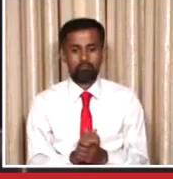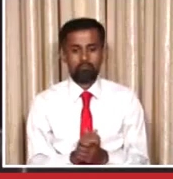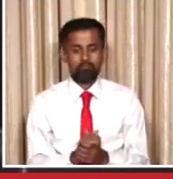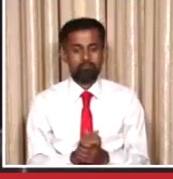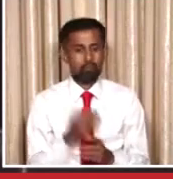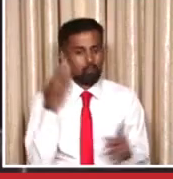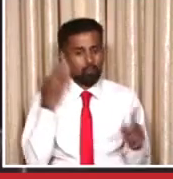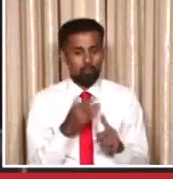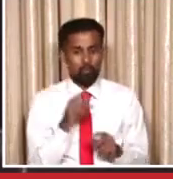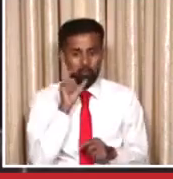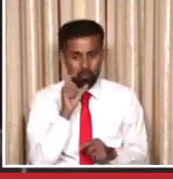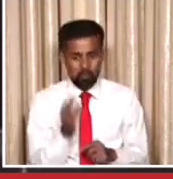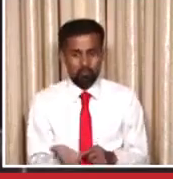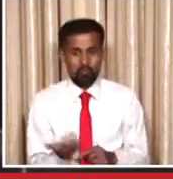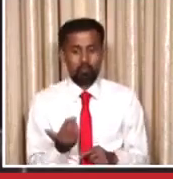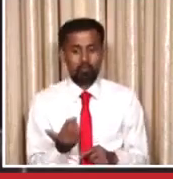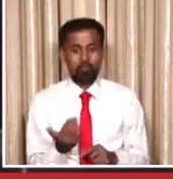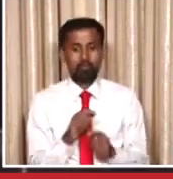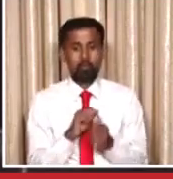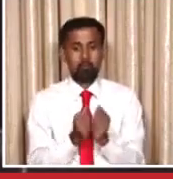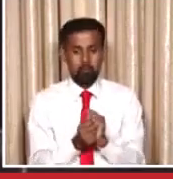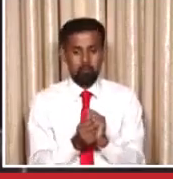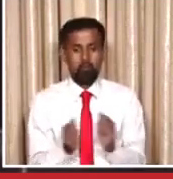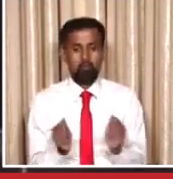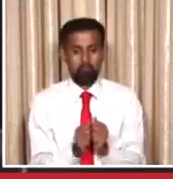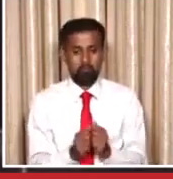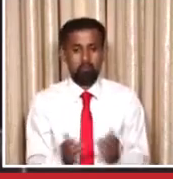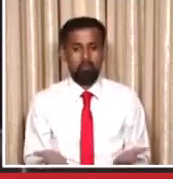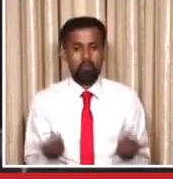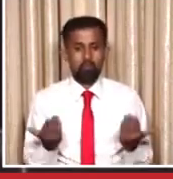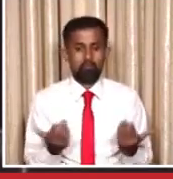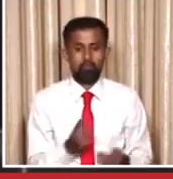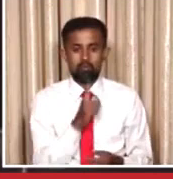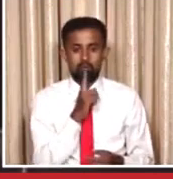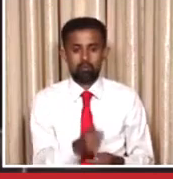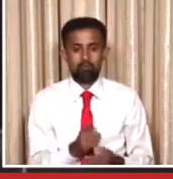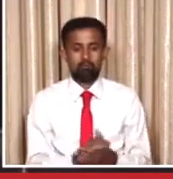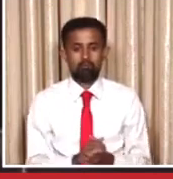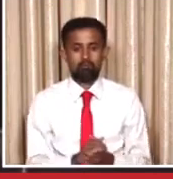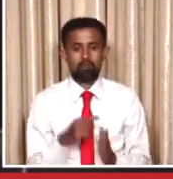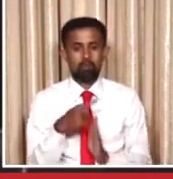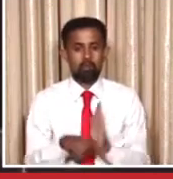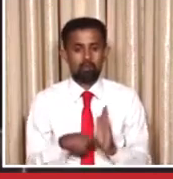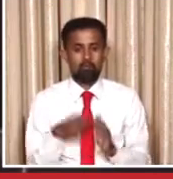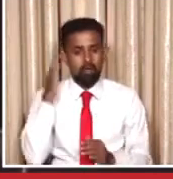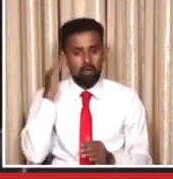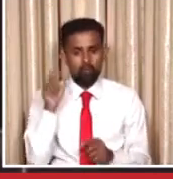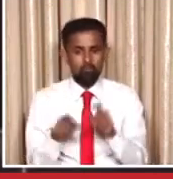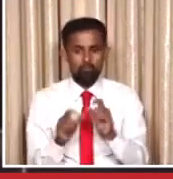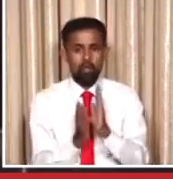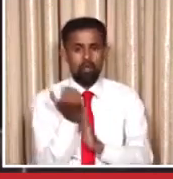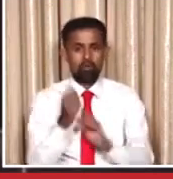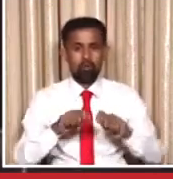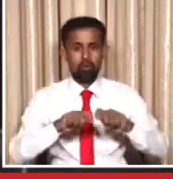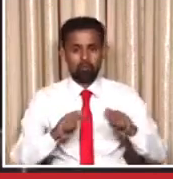சம்பந்தமான திருத்தத்தை கொண்டு வர வேண்டும் என்று வேண்டுகோள் விடுப்பதோடு இது இலங்கையில் உள்ள ஒரு பெண்ணுடைய உரிமை மீறப்பட்டு அந்த பெண் ஒரு இலங்கையைச்